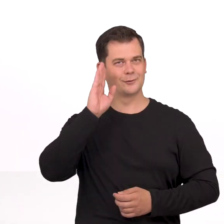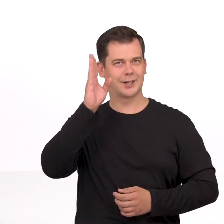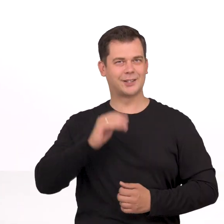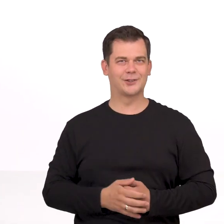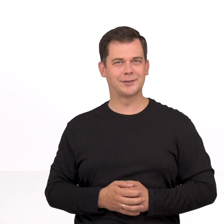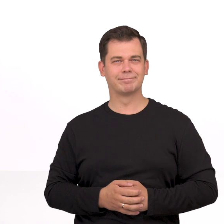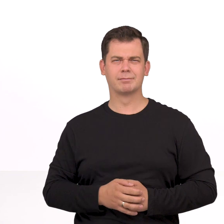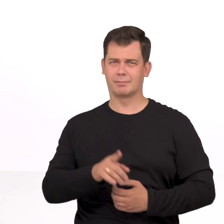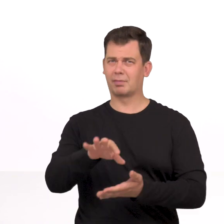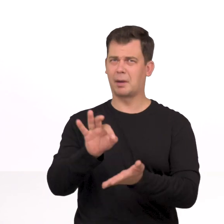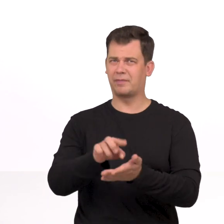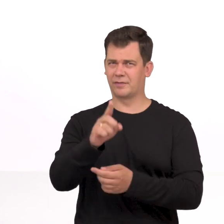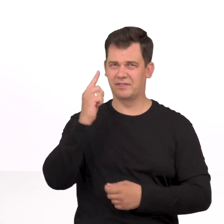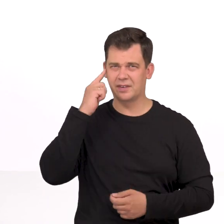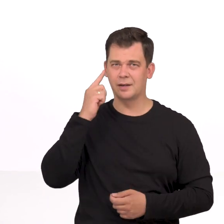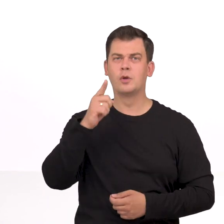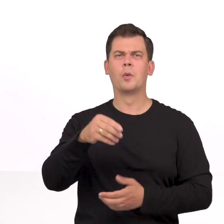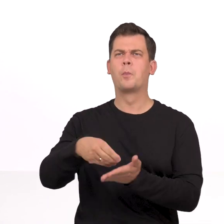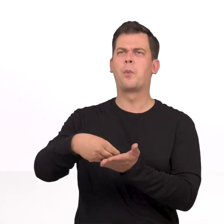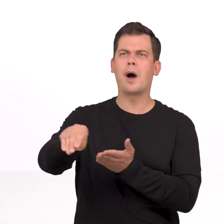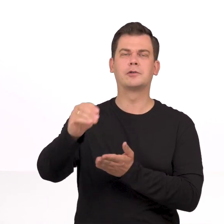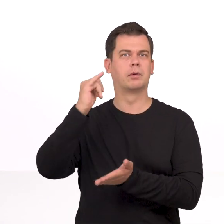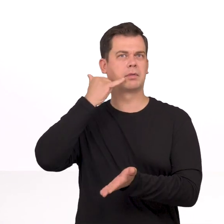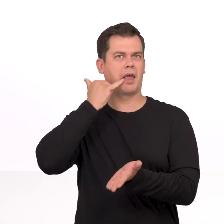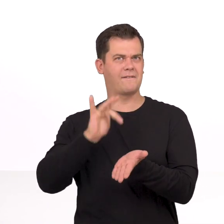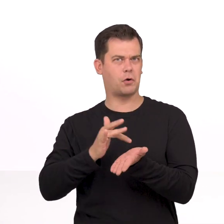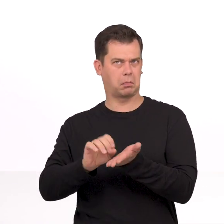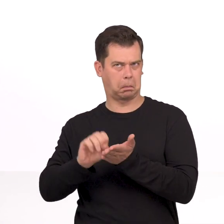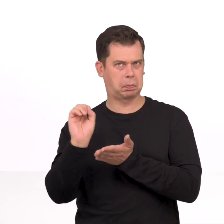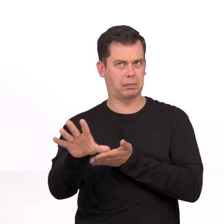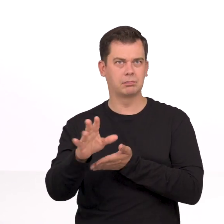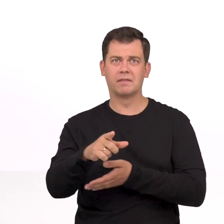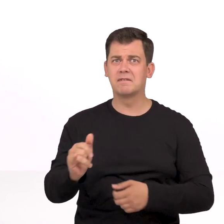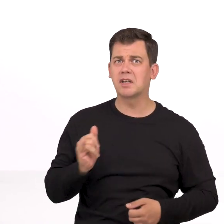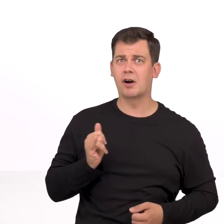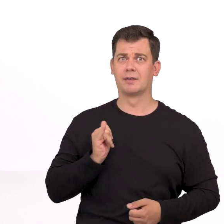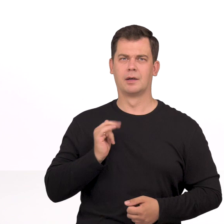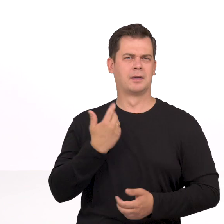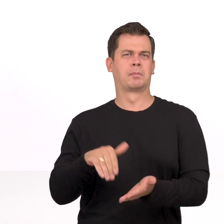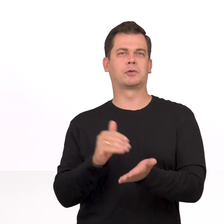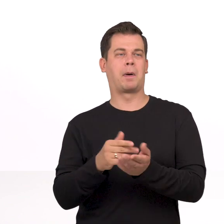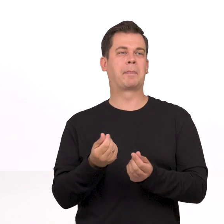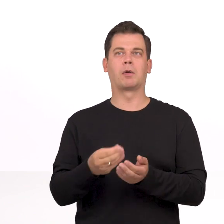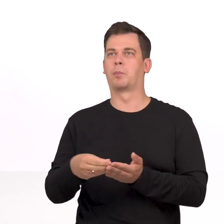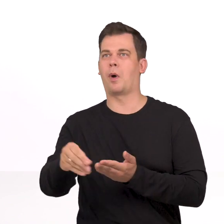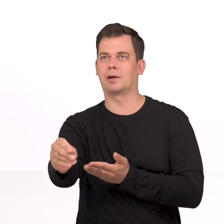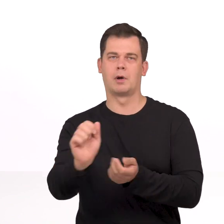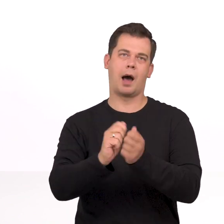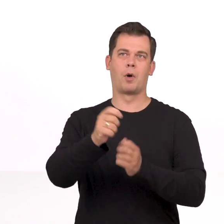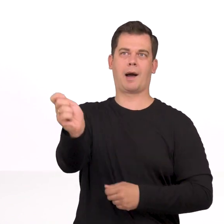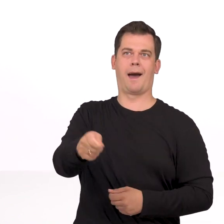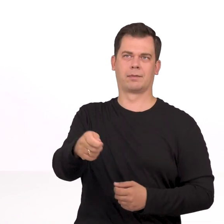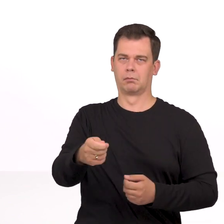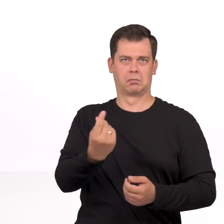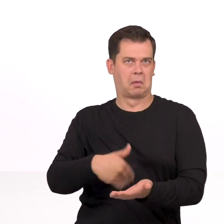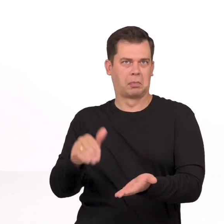Cześć! Na pewno słyszeliście już o płatnościach smartfonem. To bardzo wygodne, bo nie musisz mieć zawsze ze sobą gotówki lub karty płatniczej.